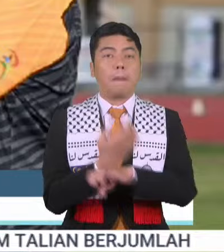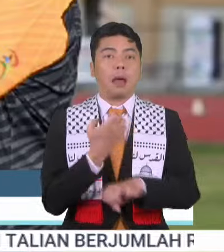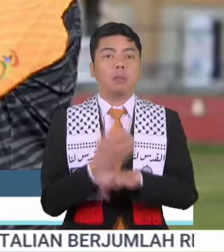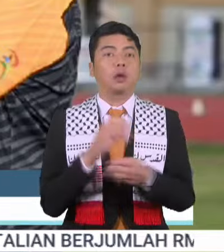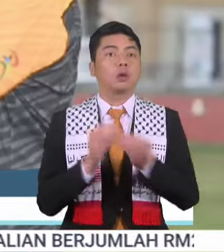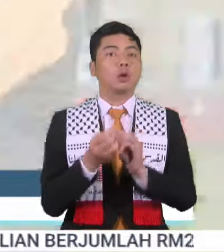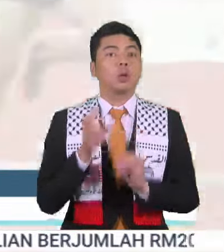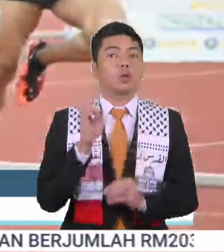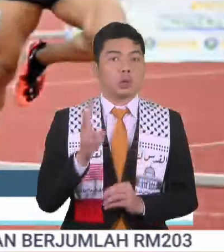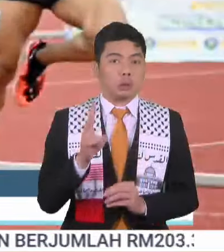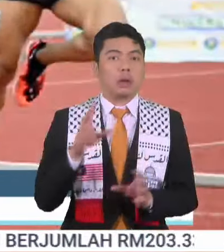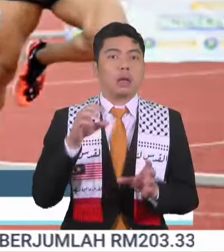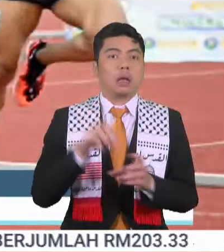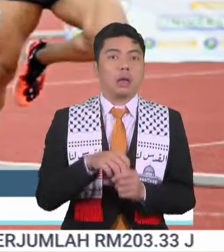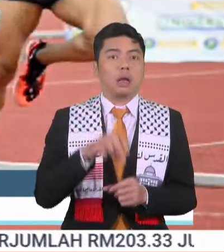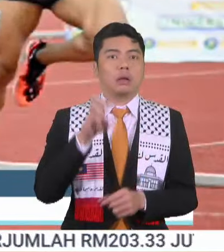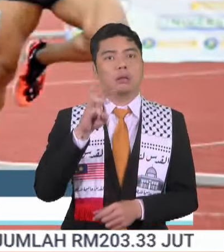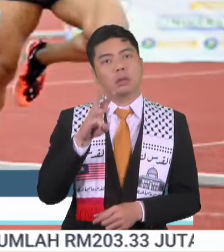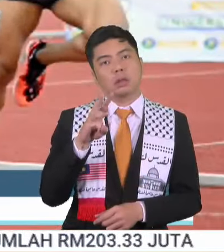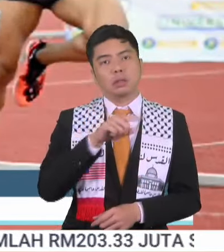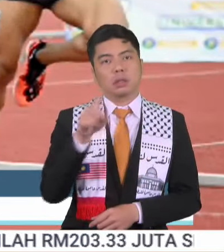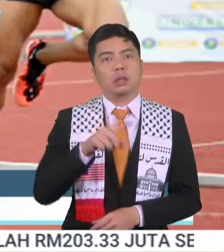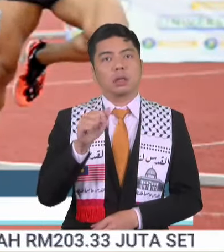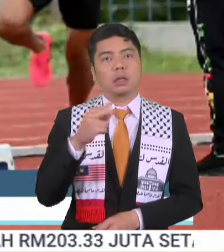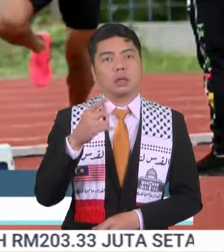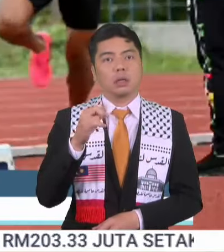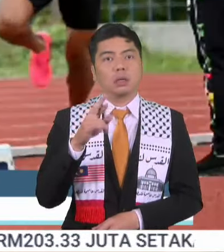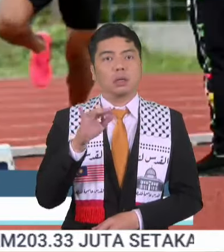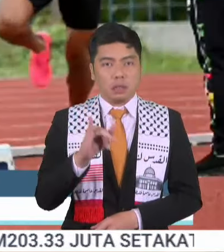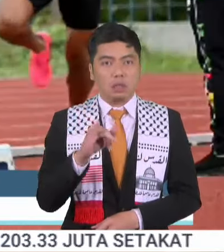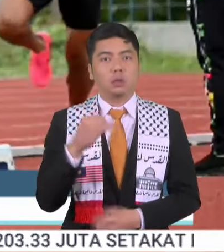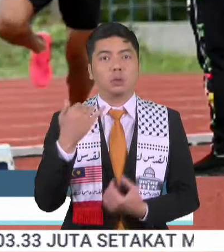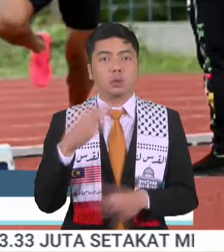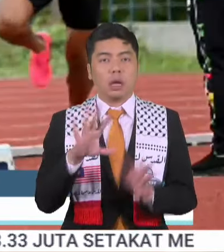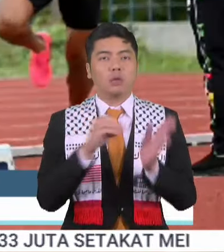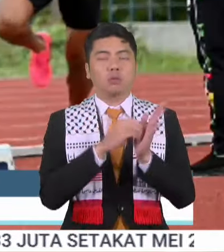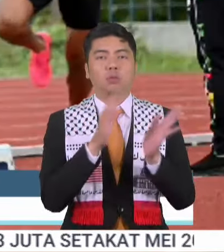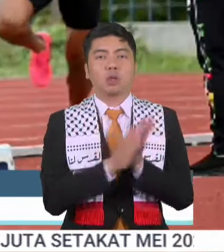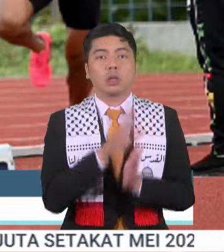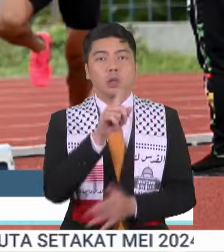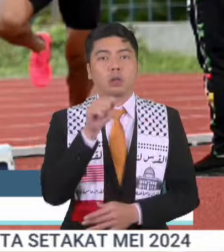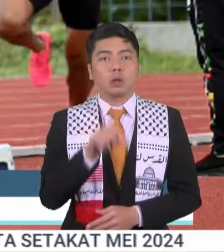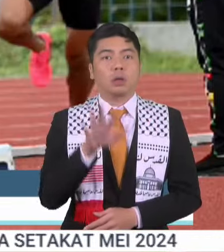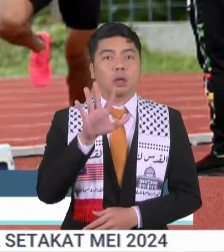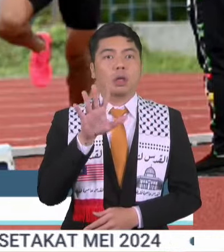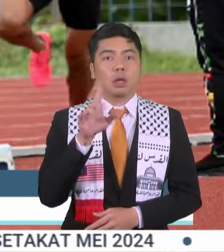emas kedua hadir dalam daripada Wan Zahari Wan Muhammad yang mencatat